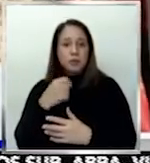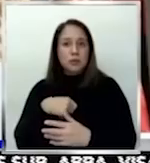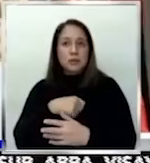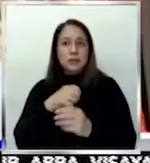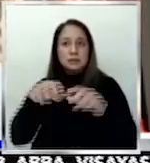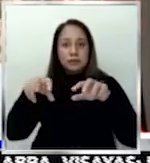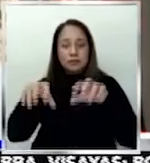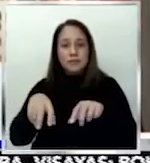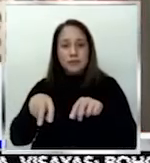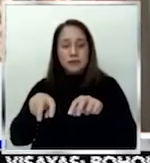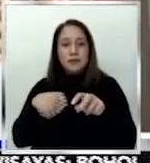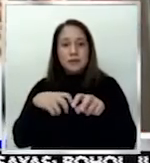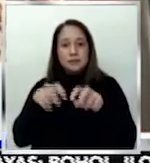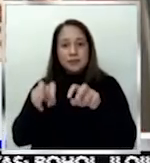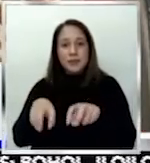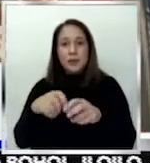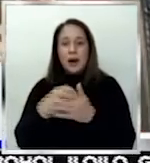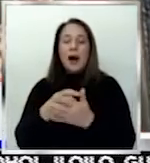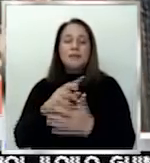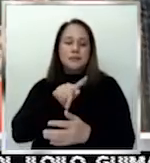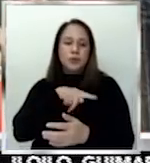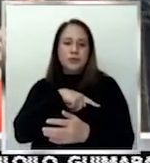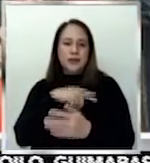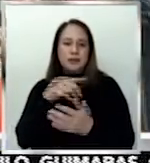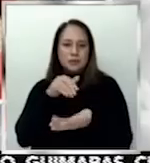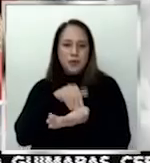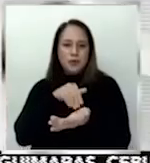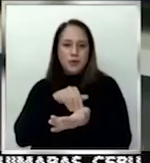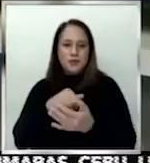kanyang personal doctor.